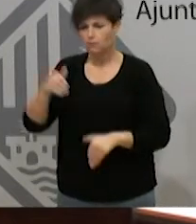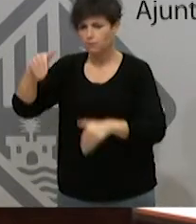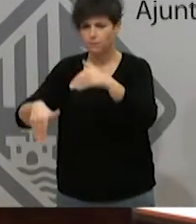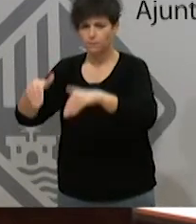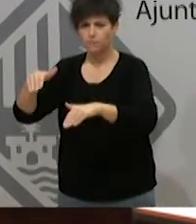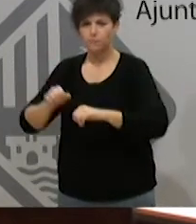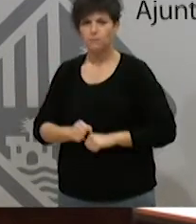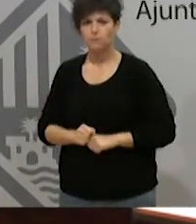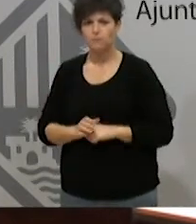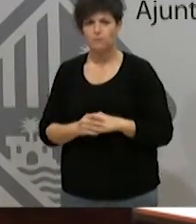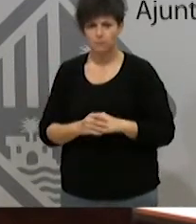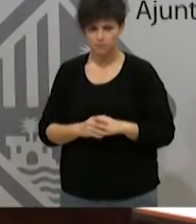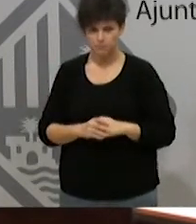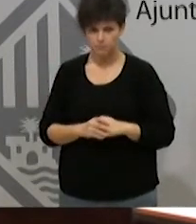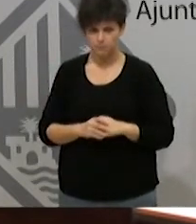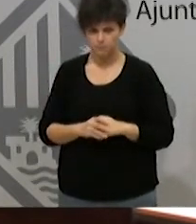Abstenció?